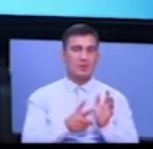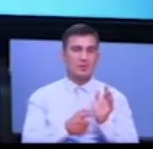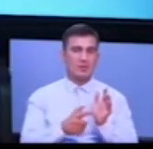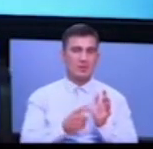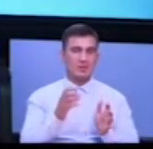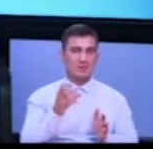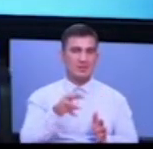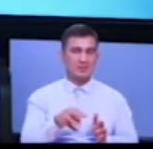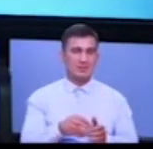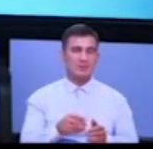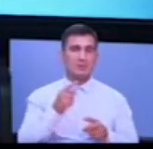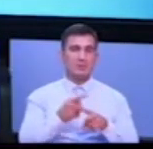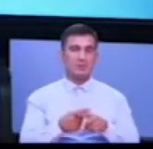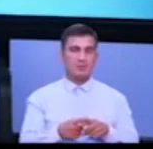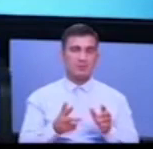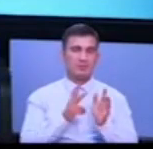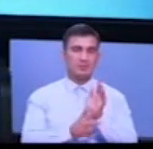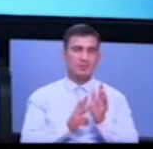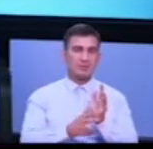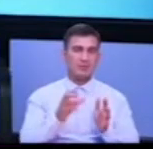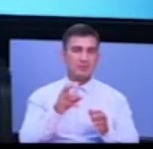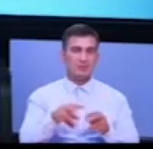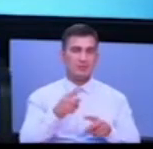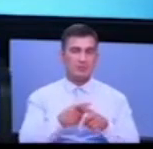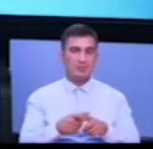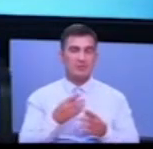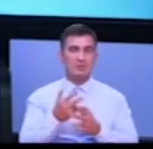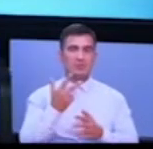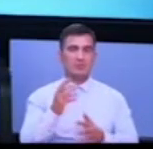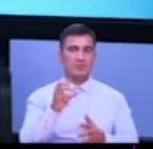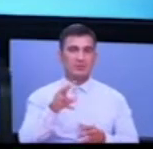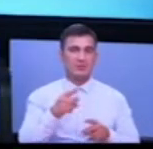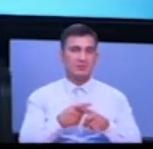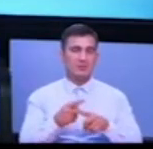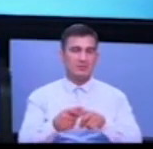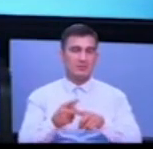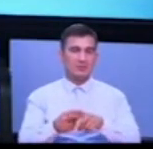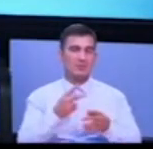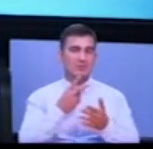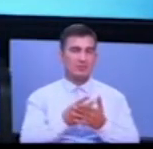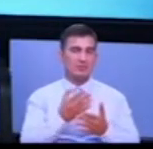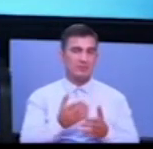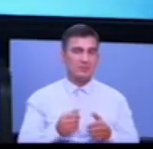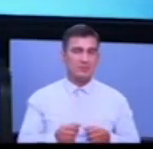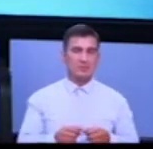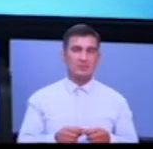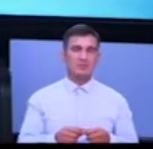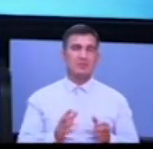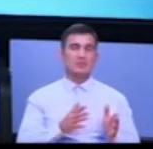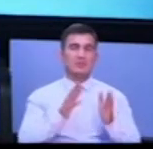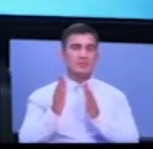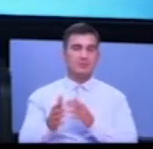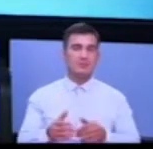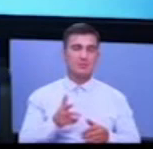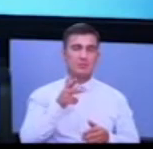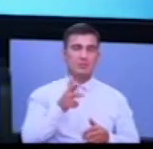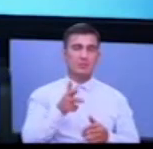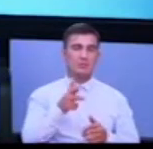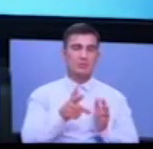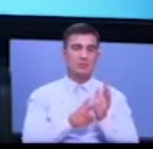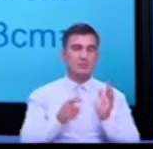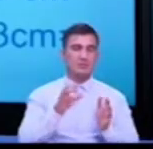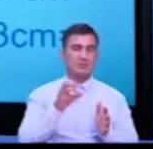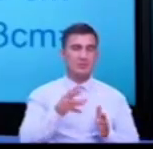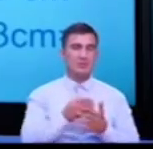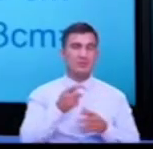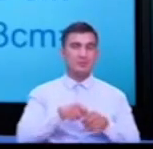3700 santimetr qo'shib 80 santimetr qo'shib 3 santimetr ko'rinishida yig'indi qilib yozib olamiz. Endi esa 3700